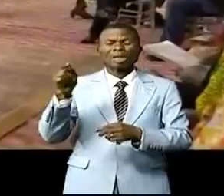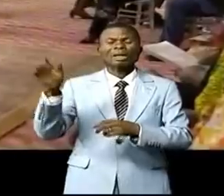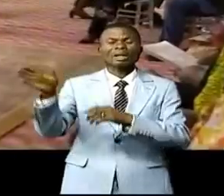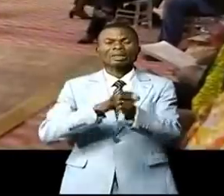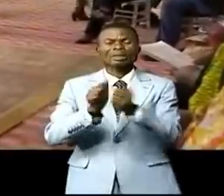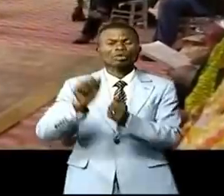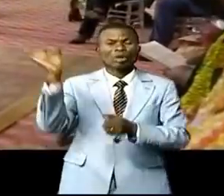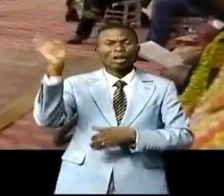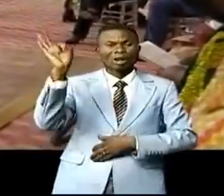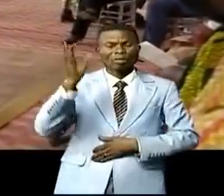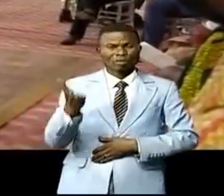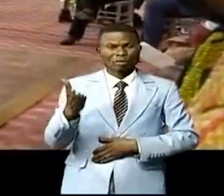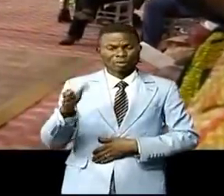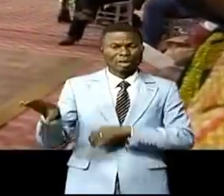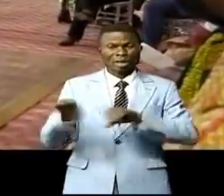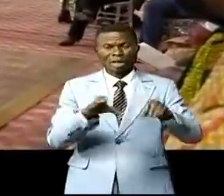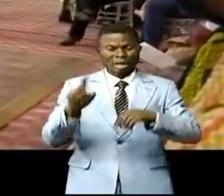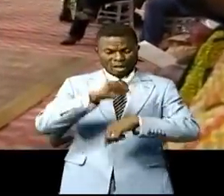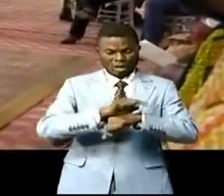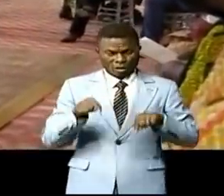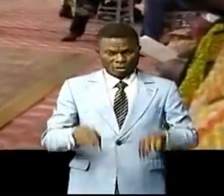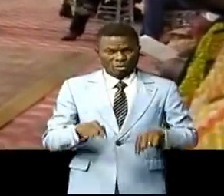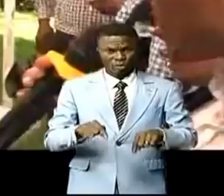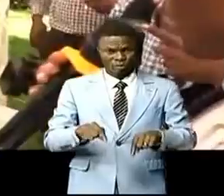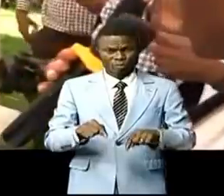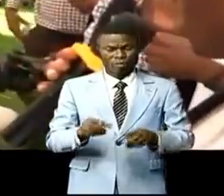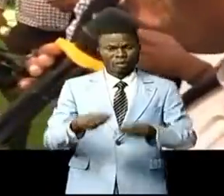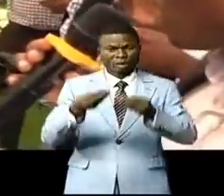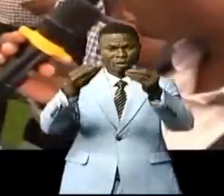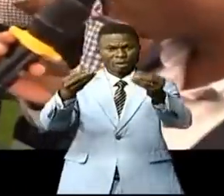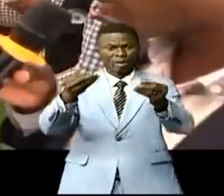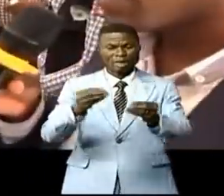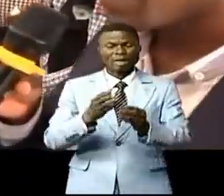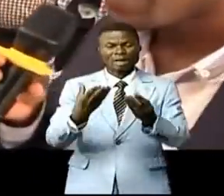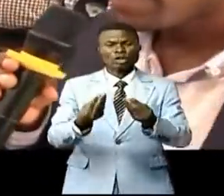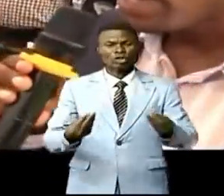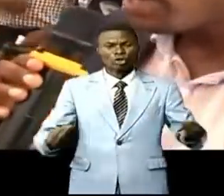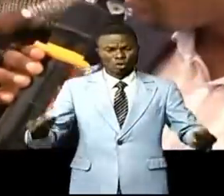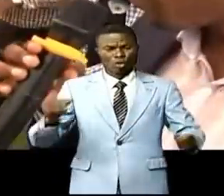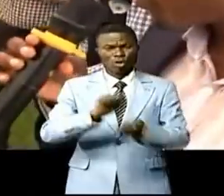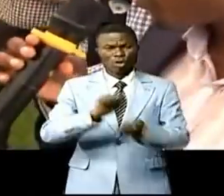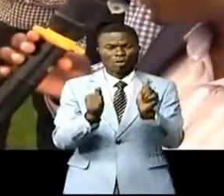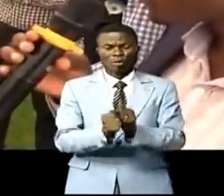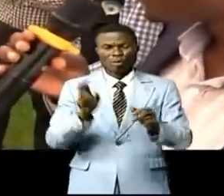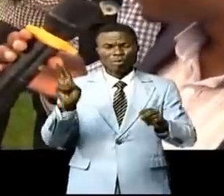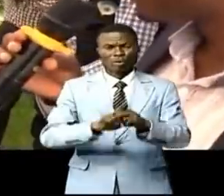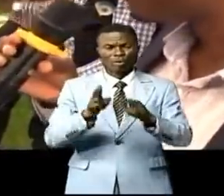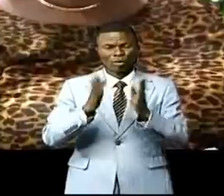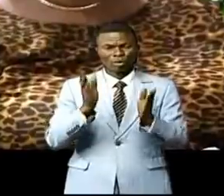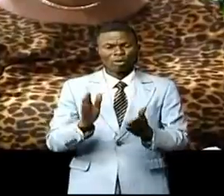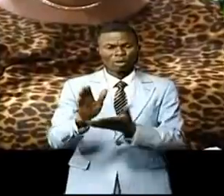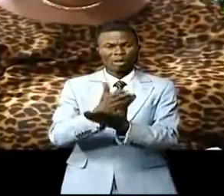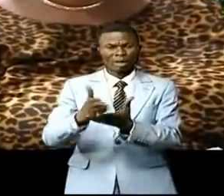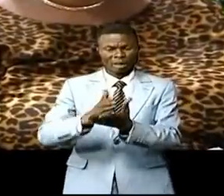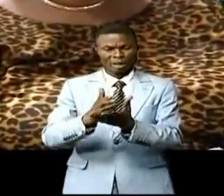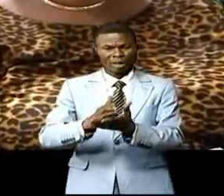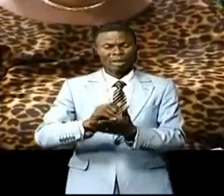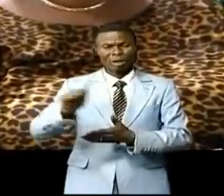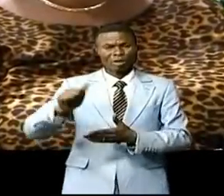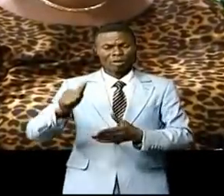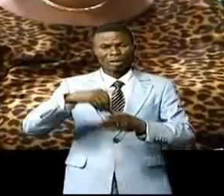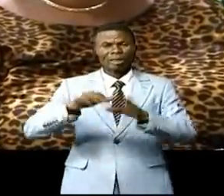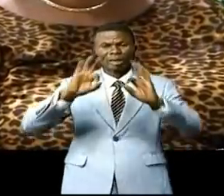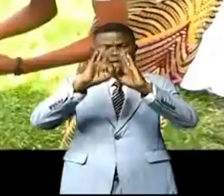déforestation. L'activité de ces jours vient donc donner une réponse aux principales utilisatrices de cuissons propres utilisant les